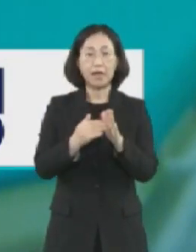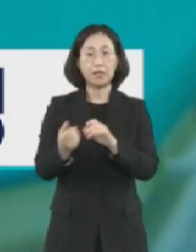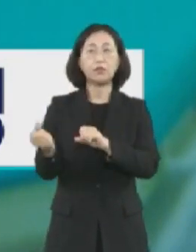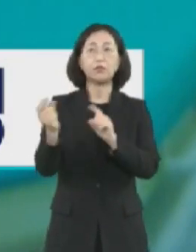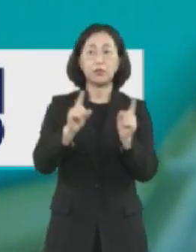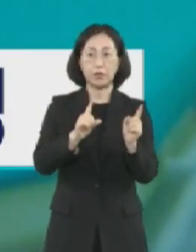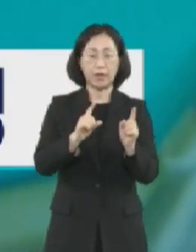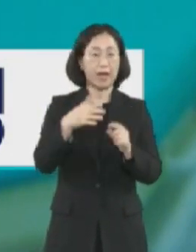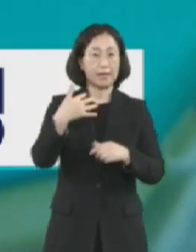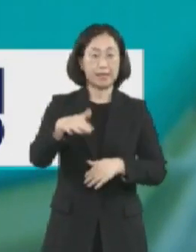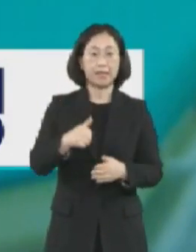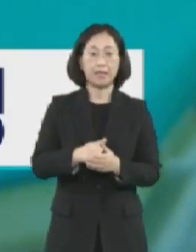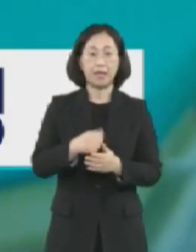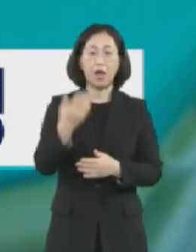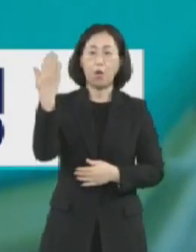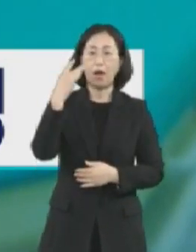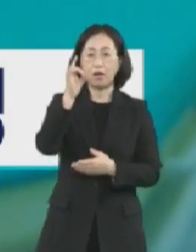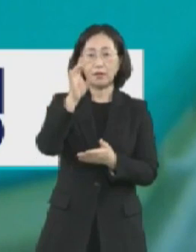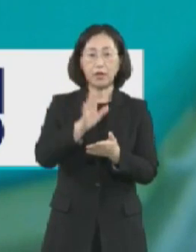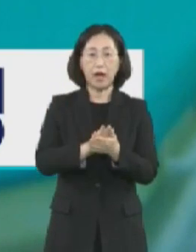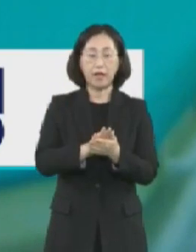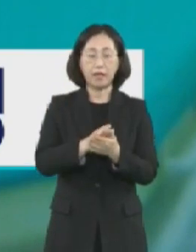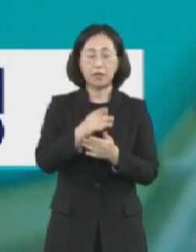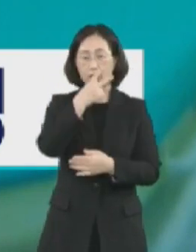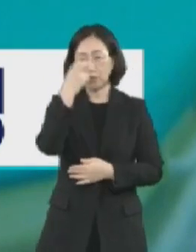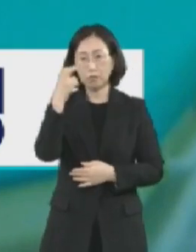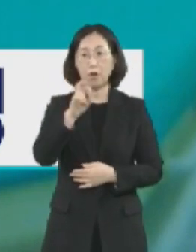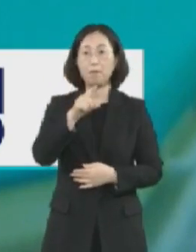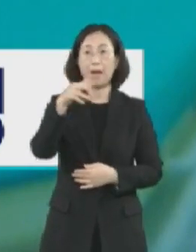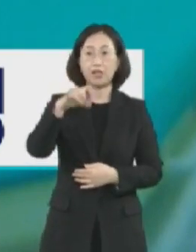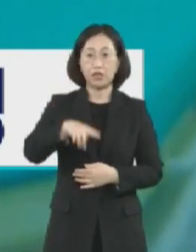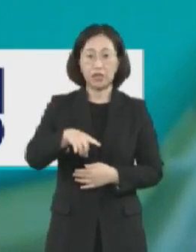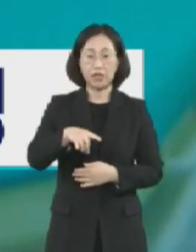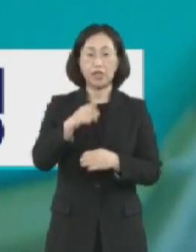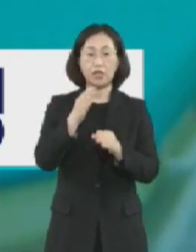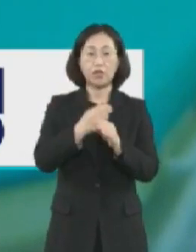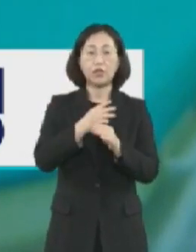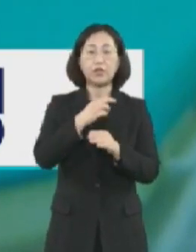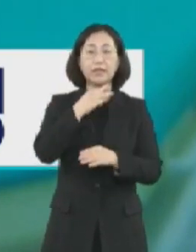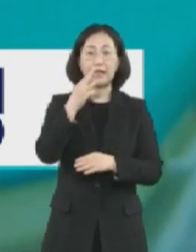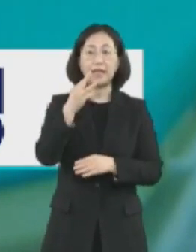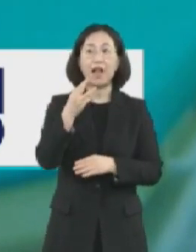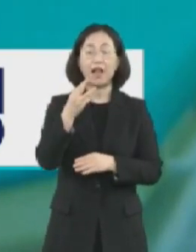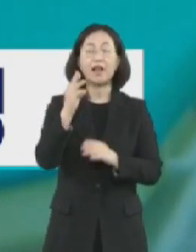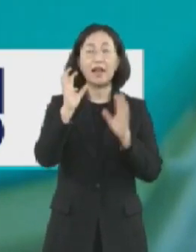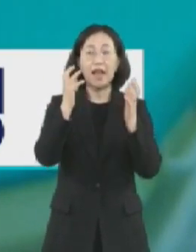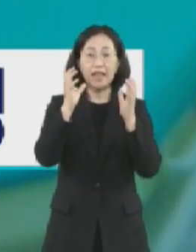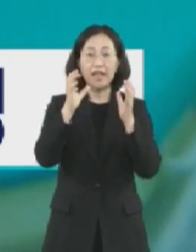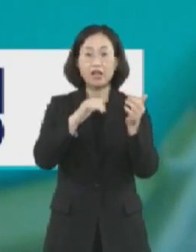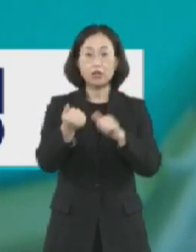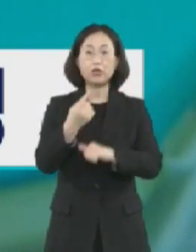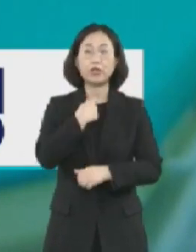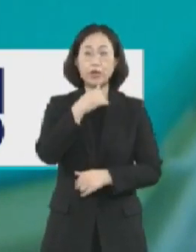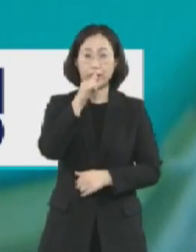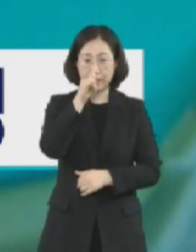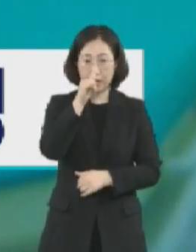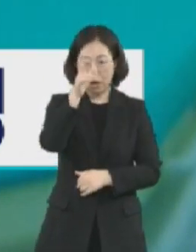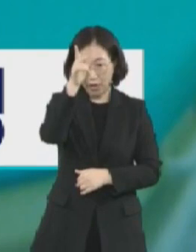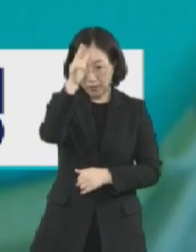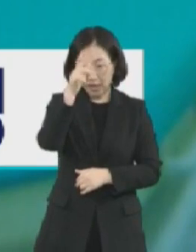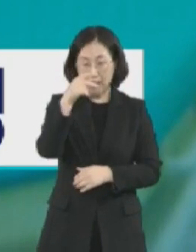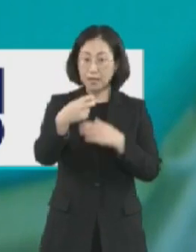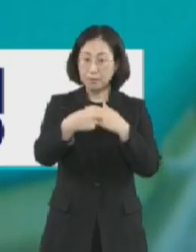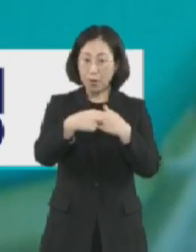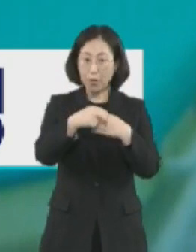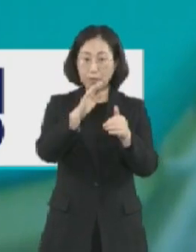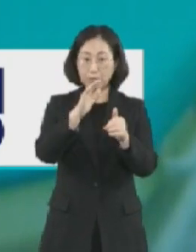못하고 있습니다. 과거 천안에서도 수면 마취 도중 30개월 어린이가 숨진 사례가 있는데요. 경찰은 해당 치과를 상대로